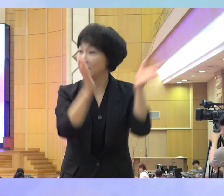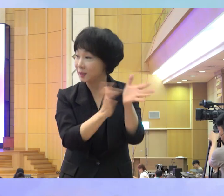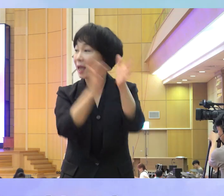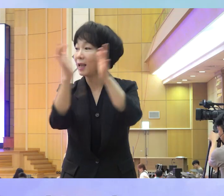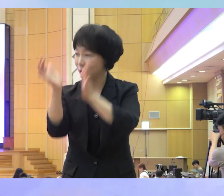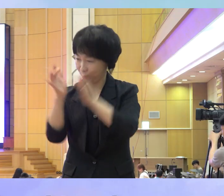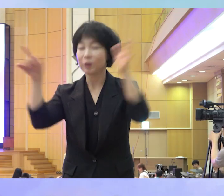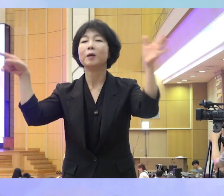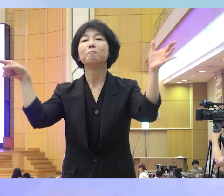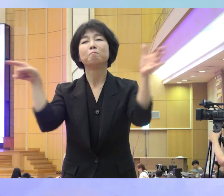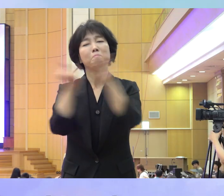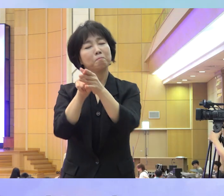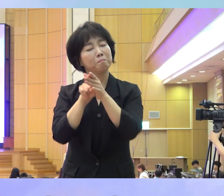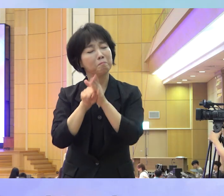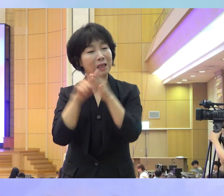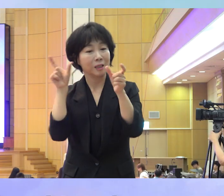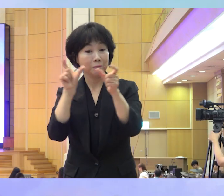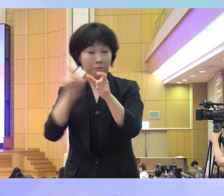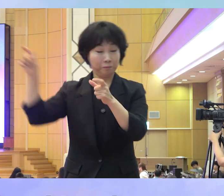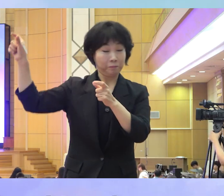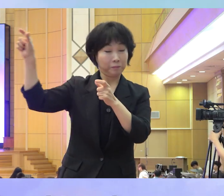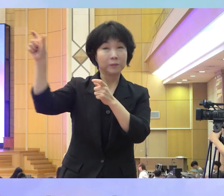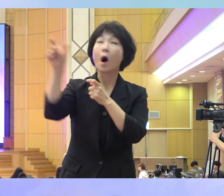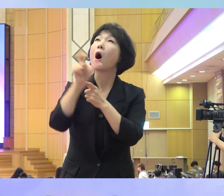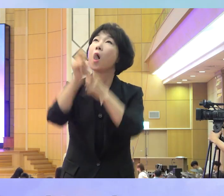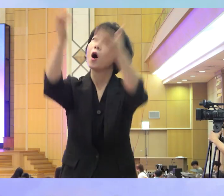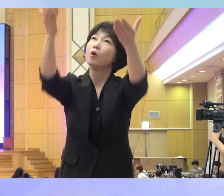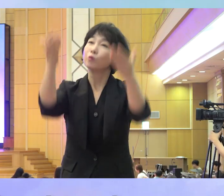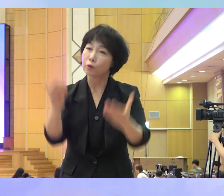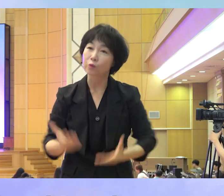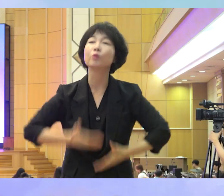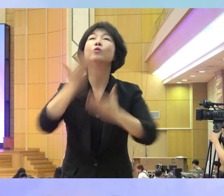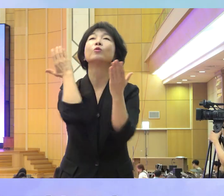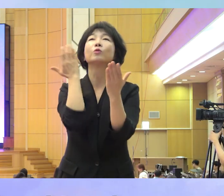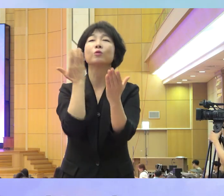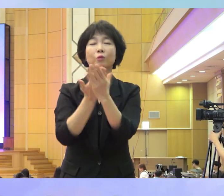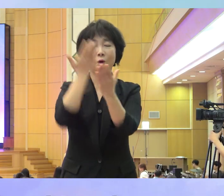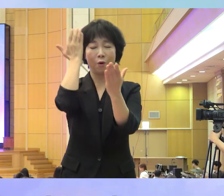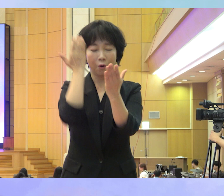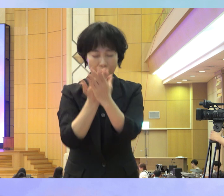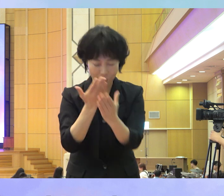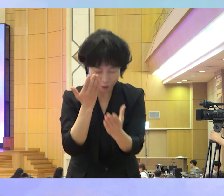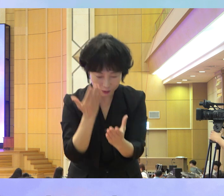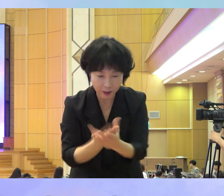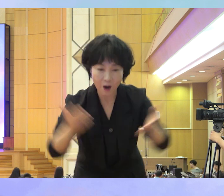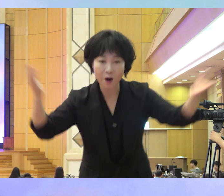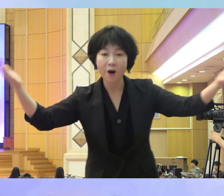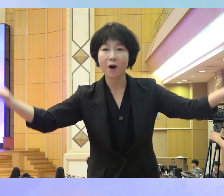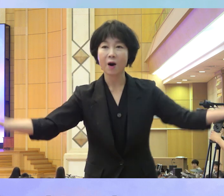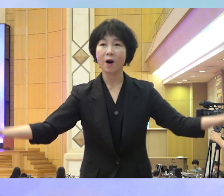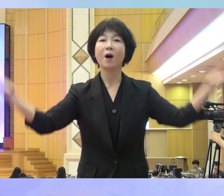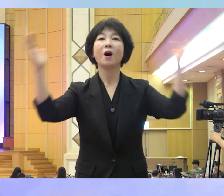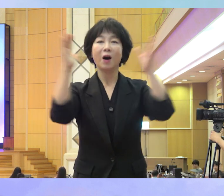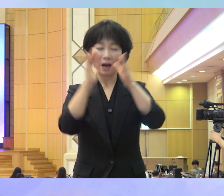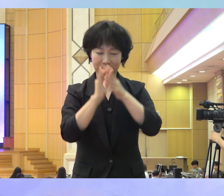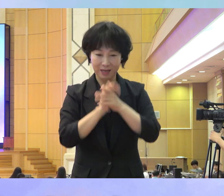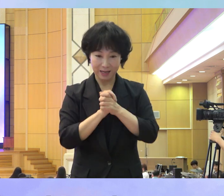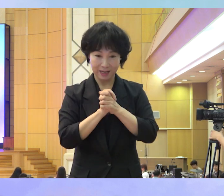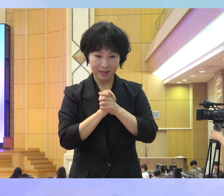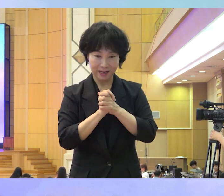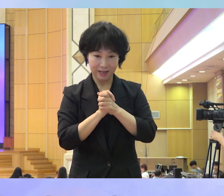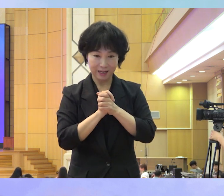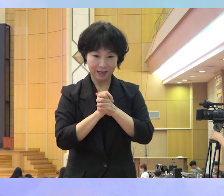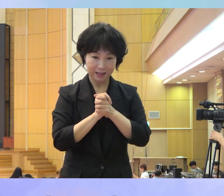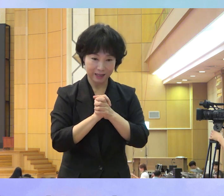귀한 예수 믿음 더욱 주소서. 주님께 한 번 더